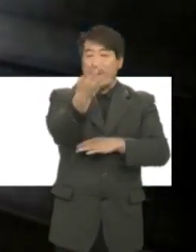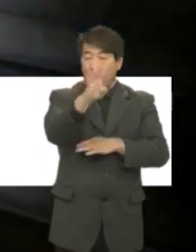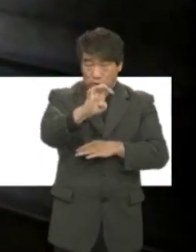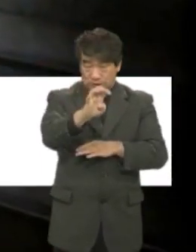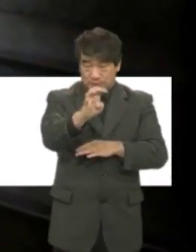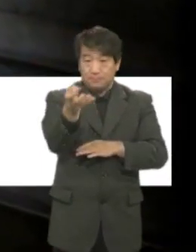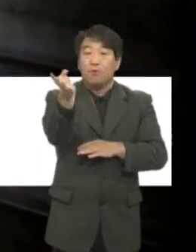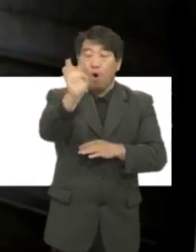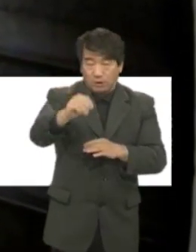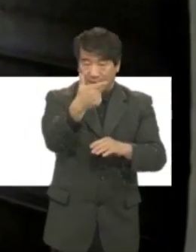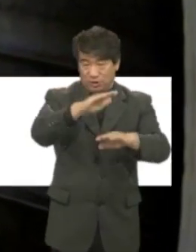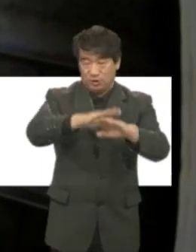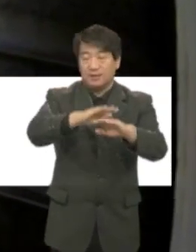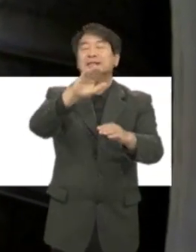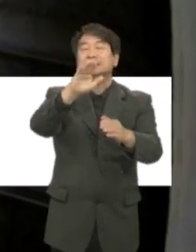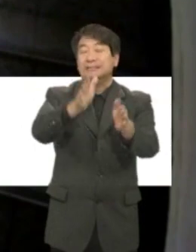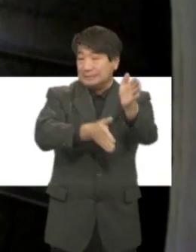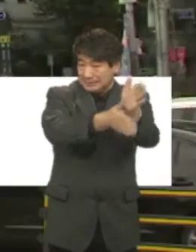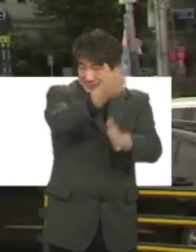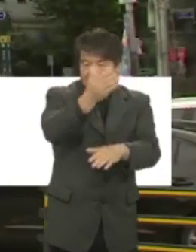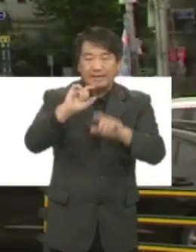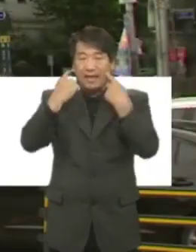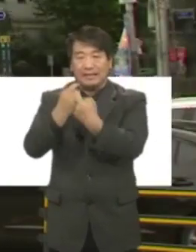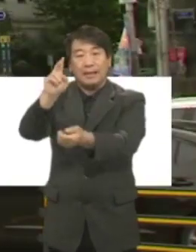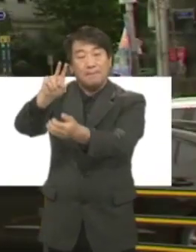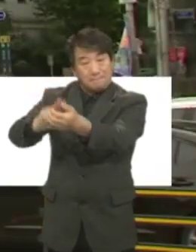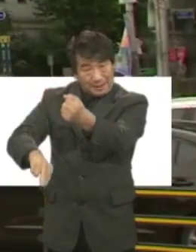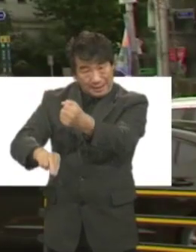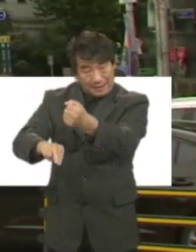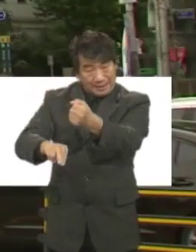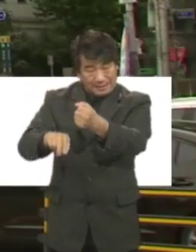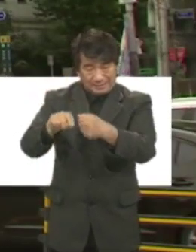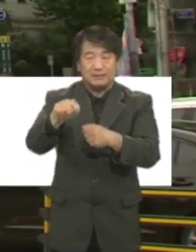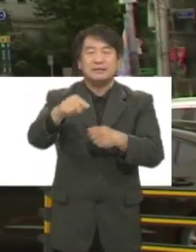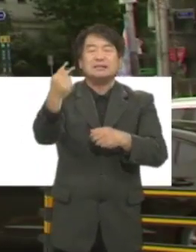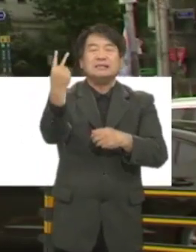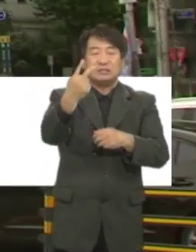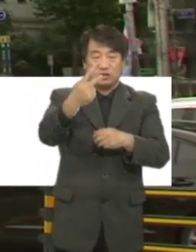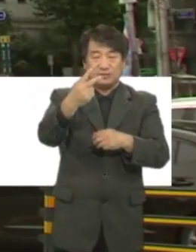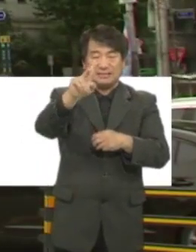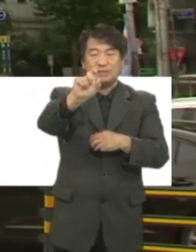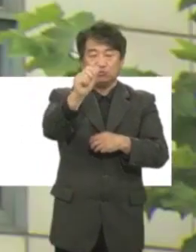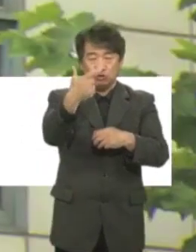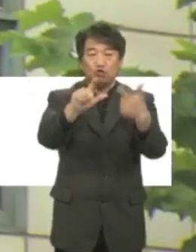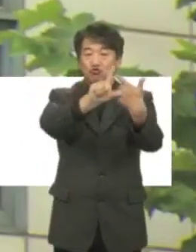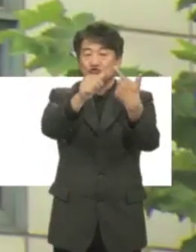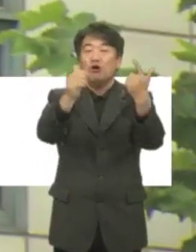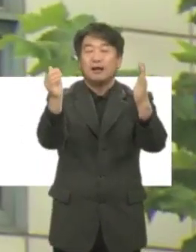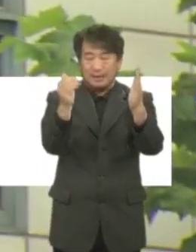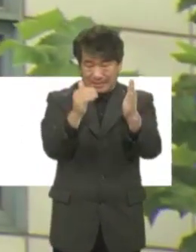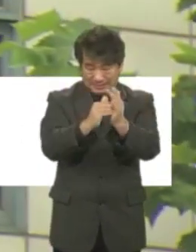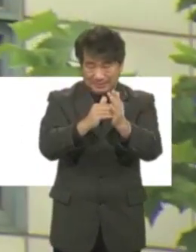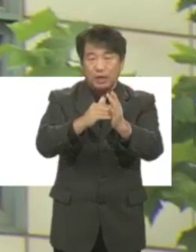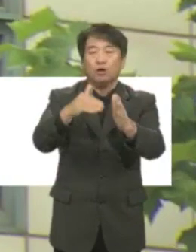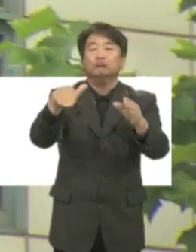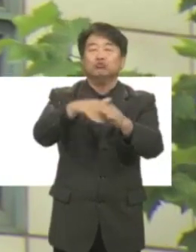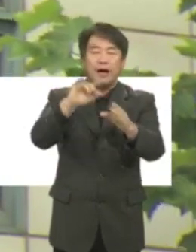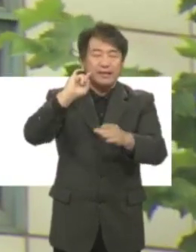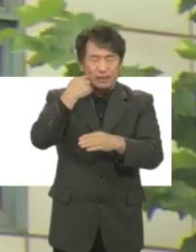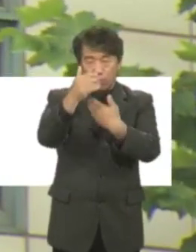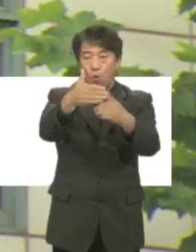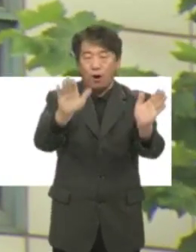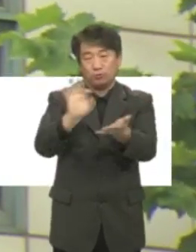원으로 대전시는 민간 소유인 건물을 매입해 오는 2026년 상반기까지 복합문화예술공간으로 활용할